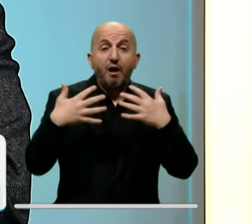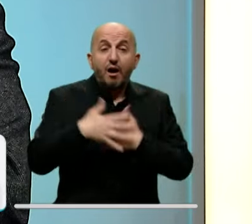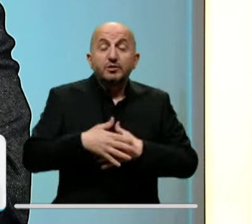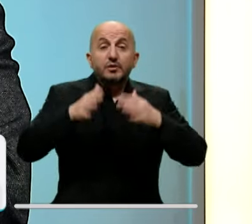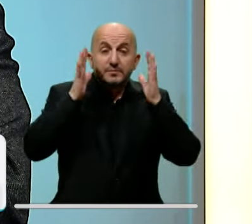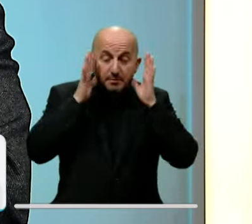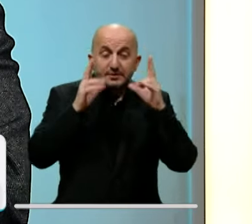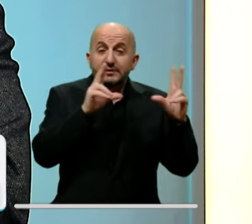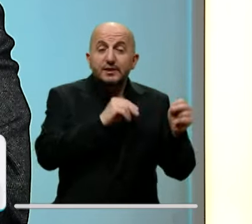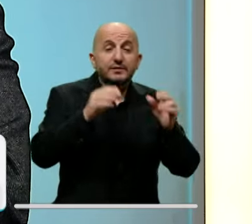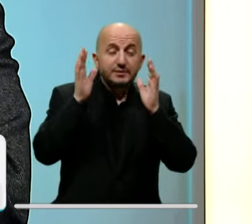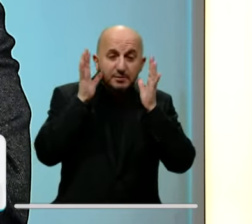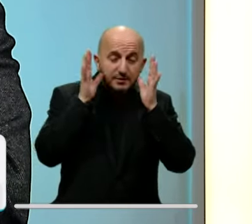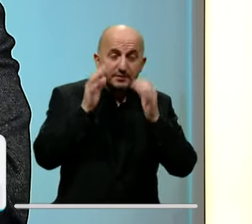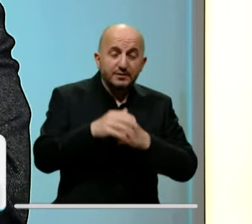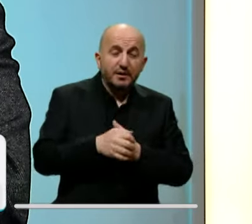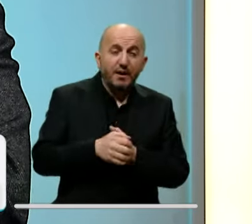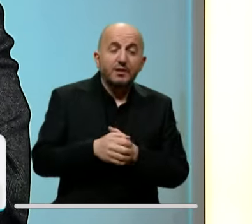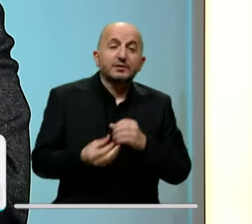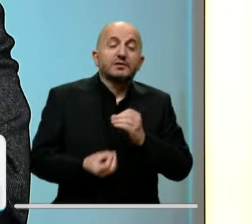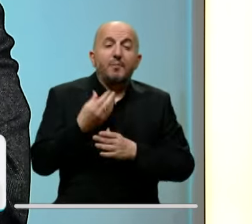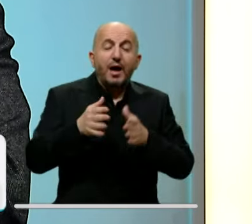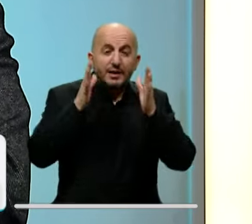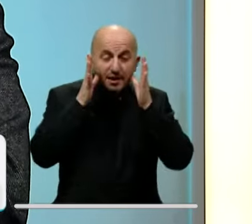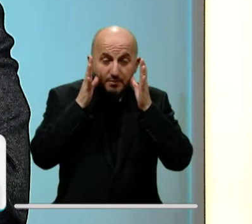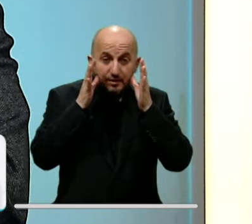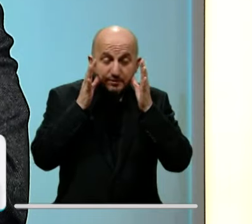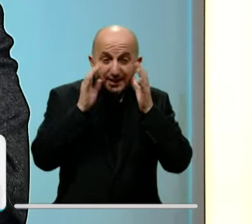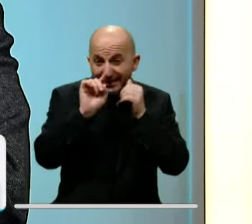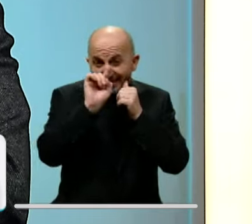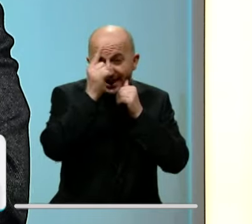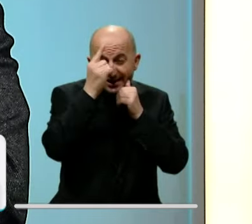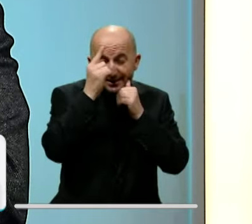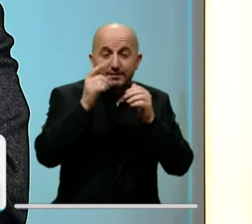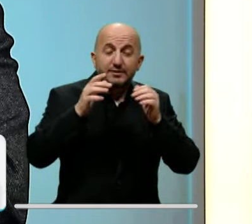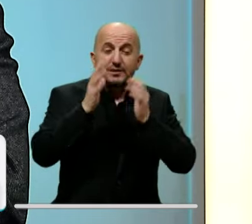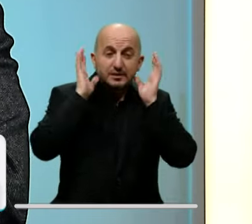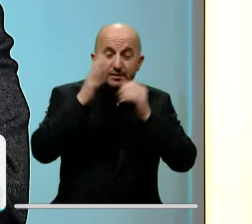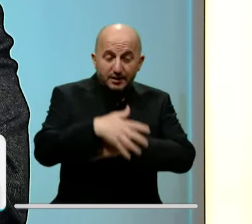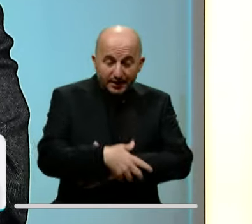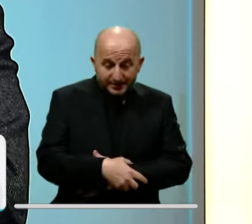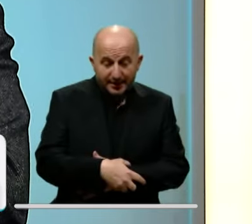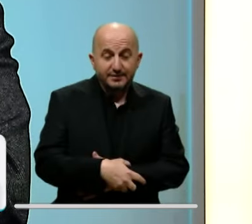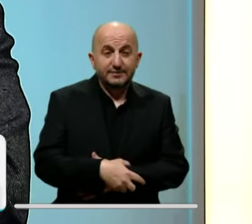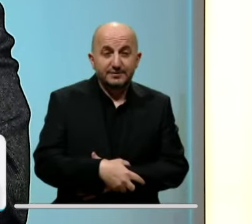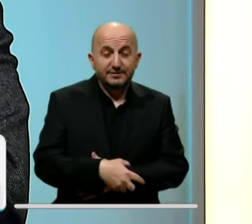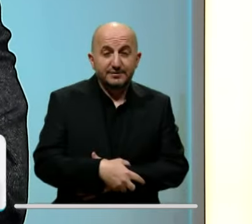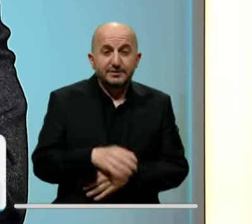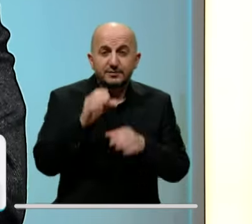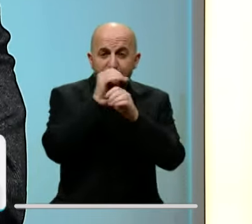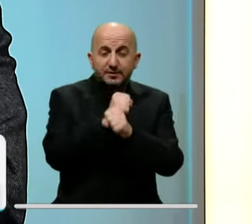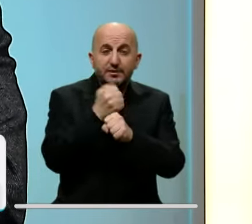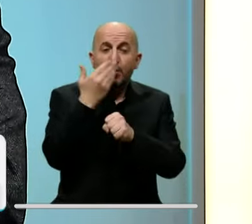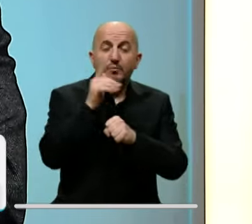namazını yası namazını ve sabah namazını münferiden tek başına kılarken gizli